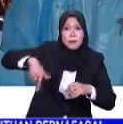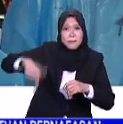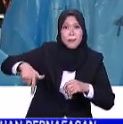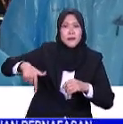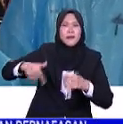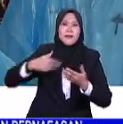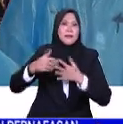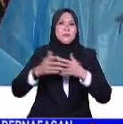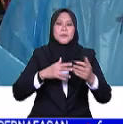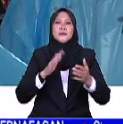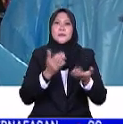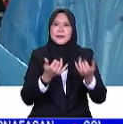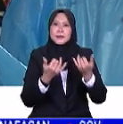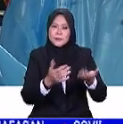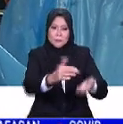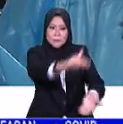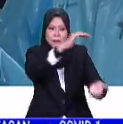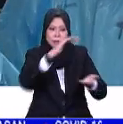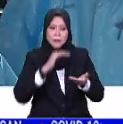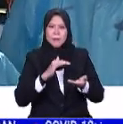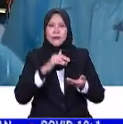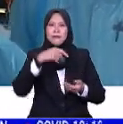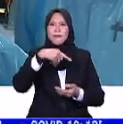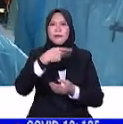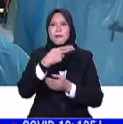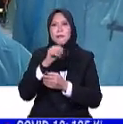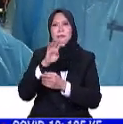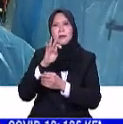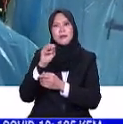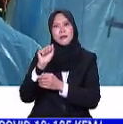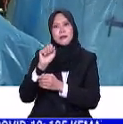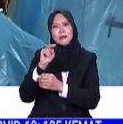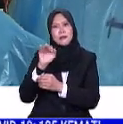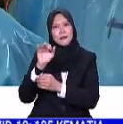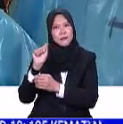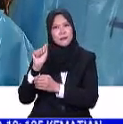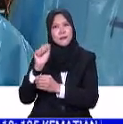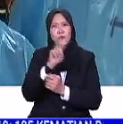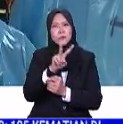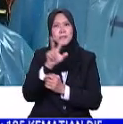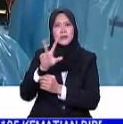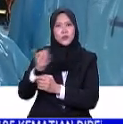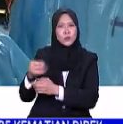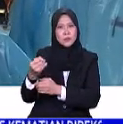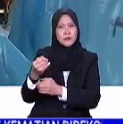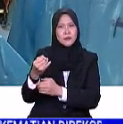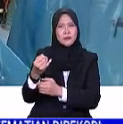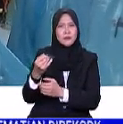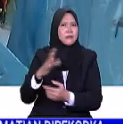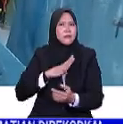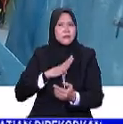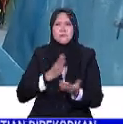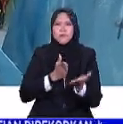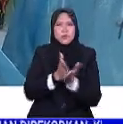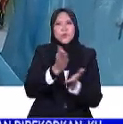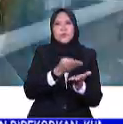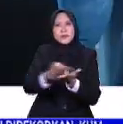bekal Farmaniaga. Kita boleh membekalkan tambahan 2 ke 3 juta dos. Kita beli.